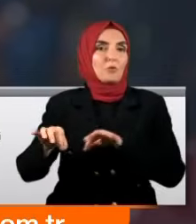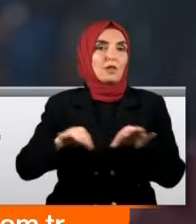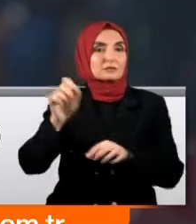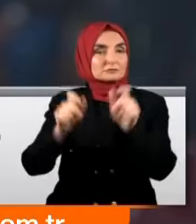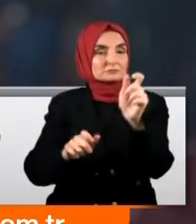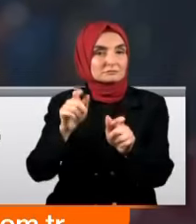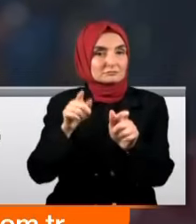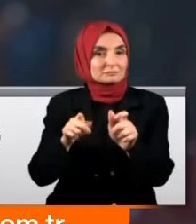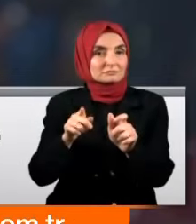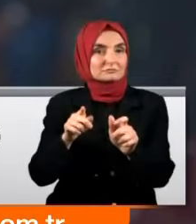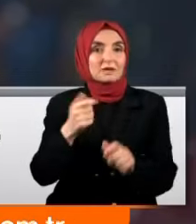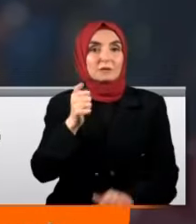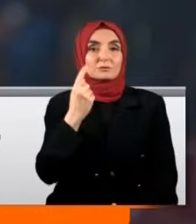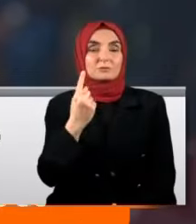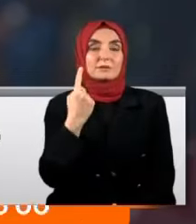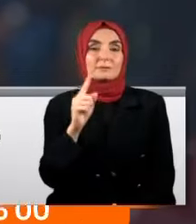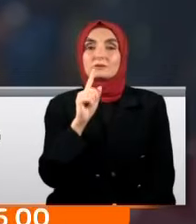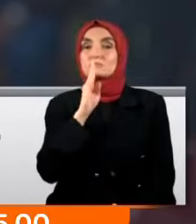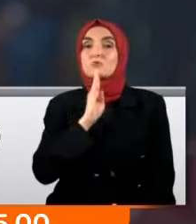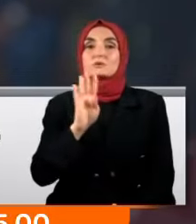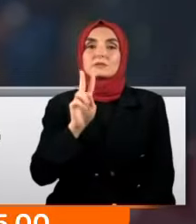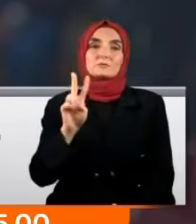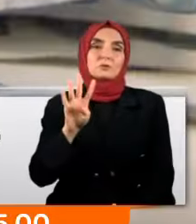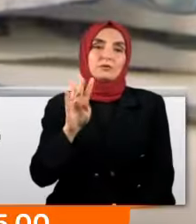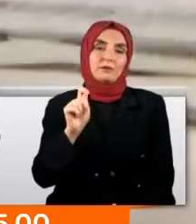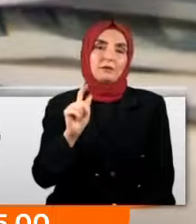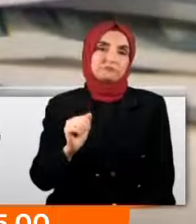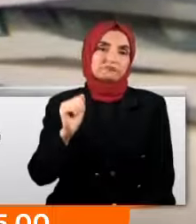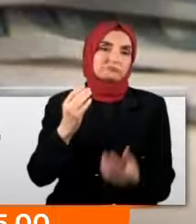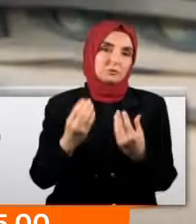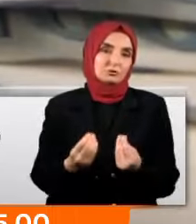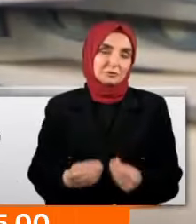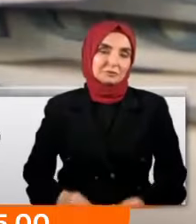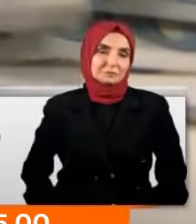maaşları ise 61.424 liraya yükselecek.